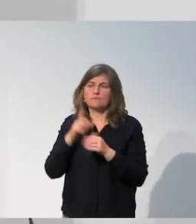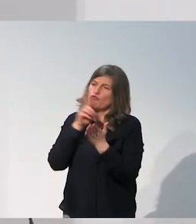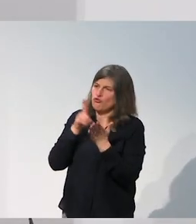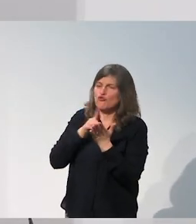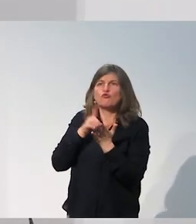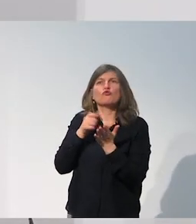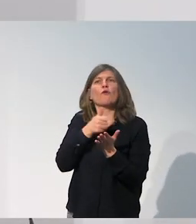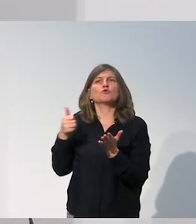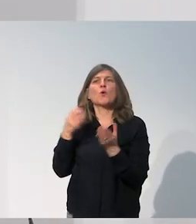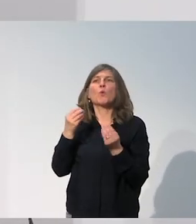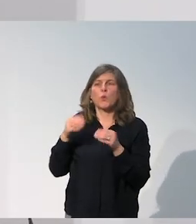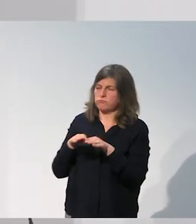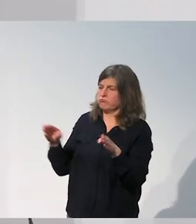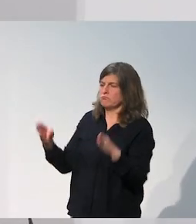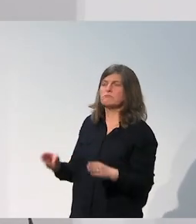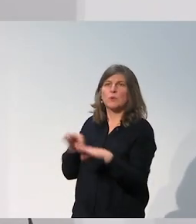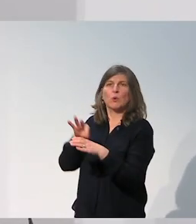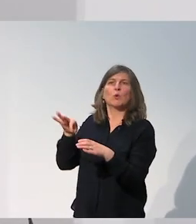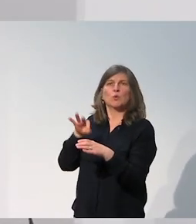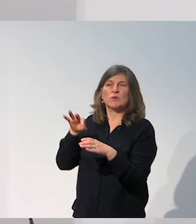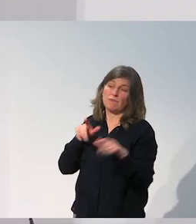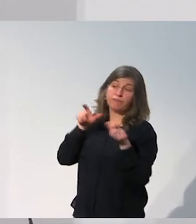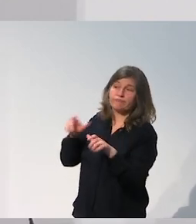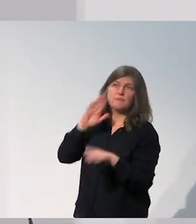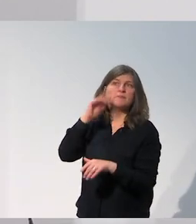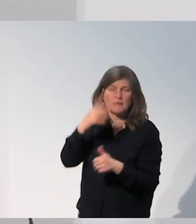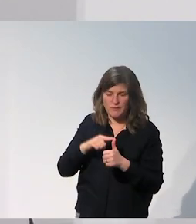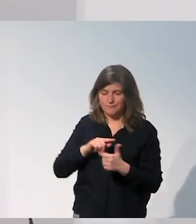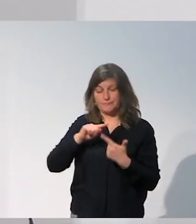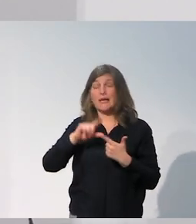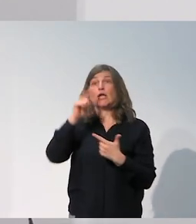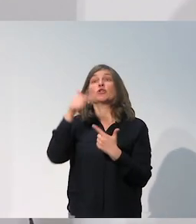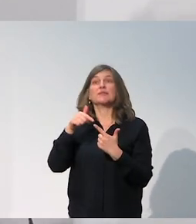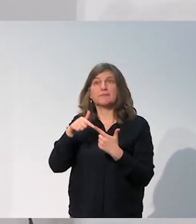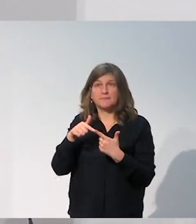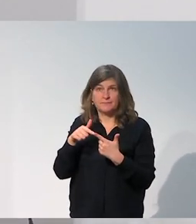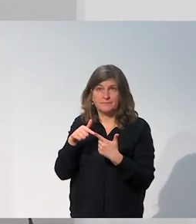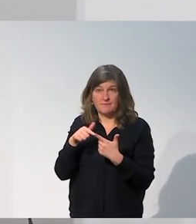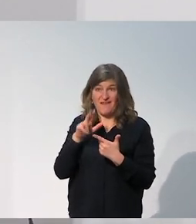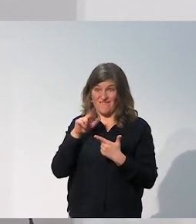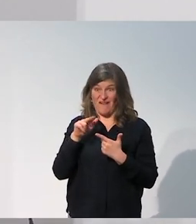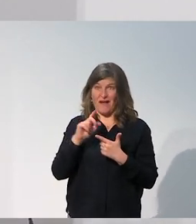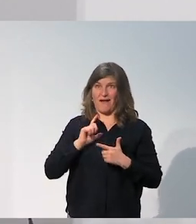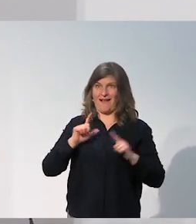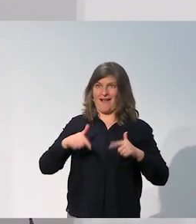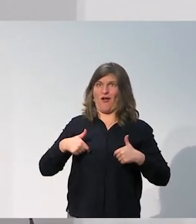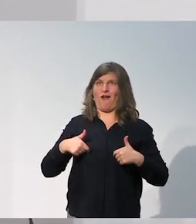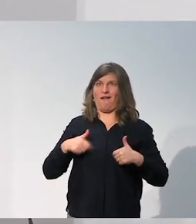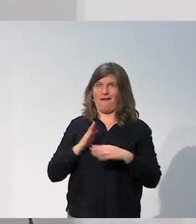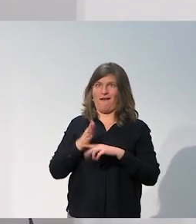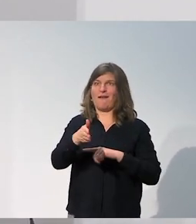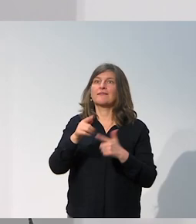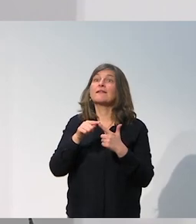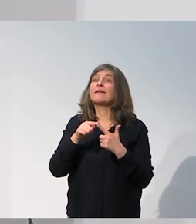sur la table de la cuisine, on n'a pas besoin de surveiller. Ça tombe bien. La deuxième va entrer à l'école. Et encore une fois, le